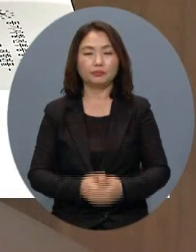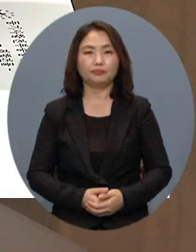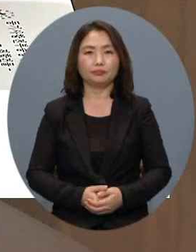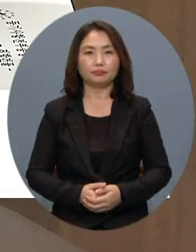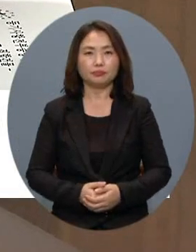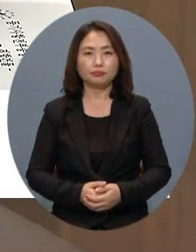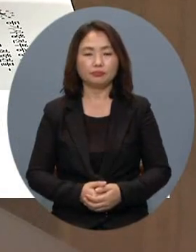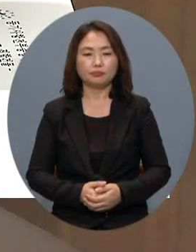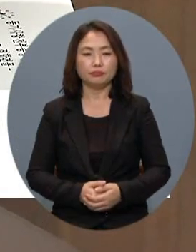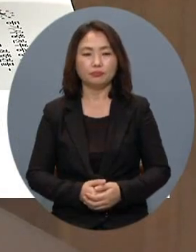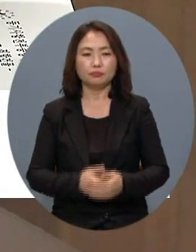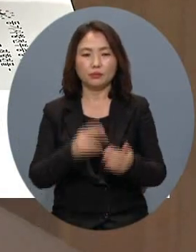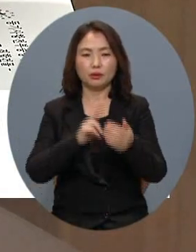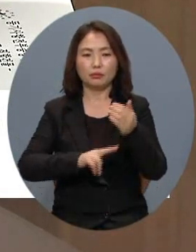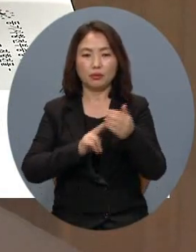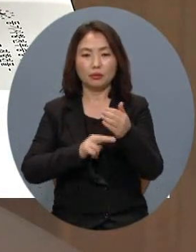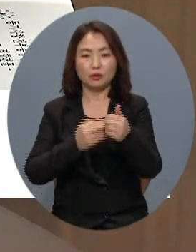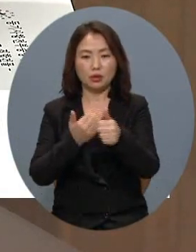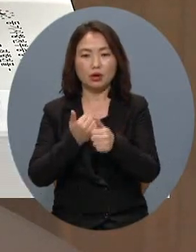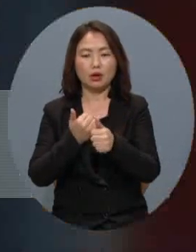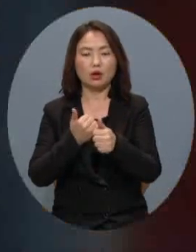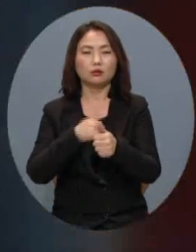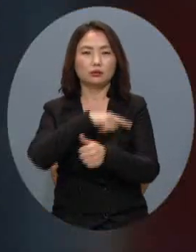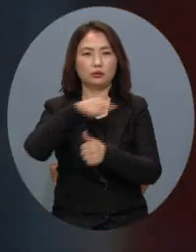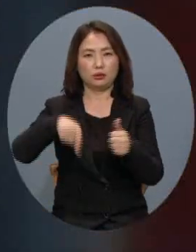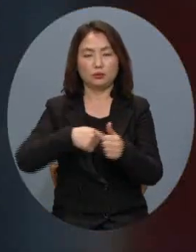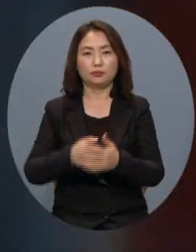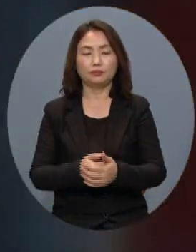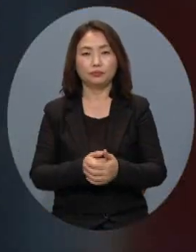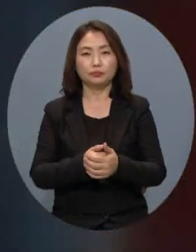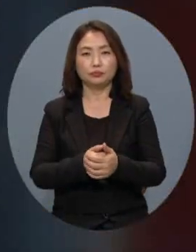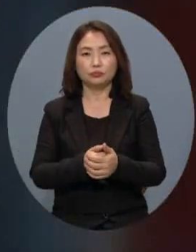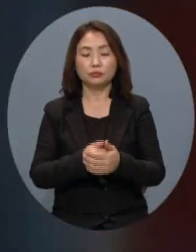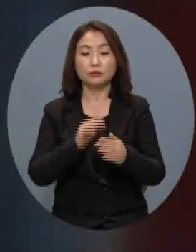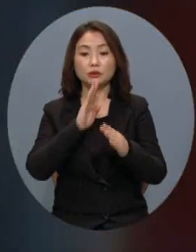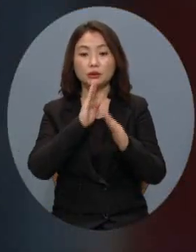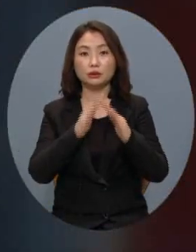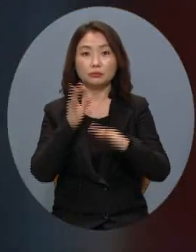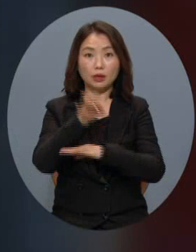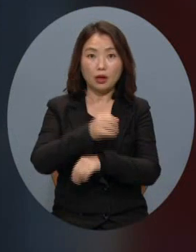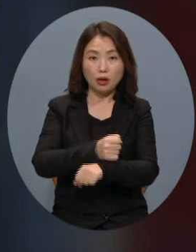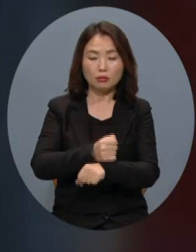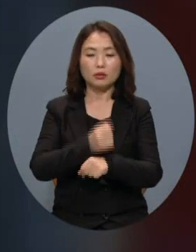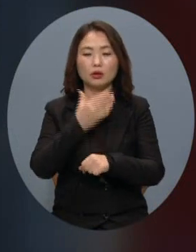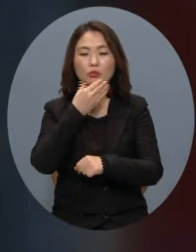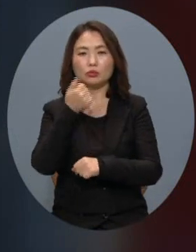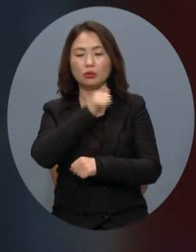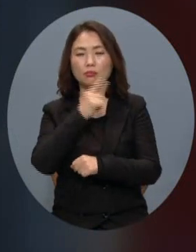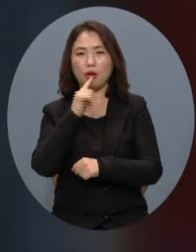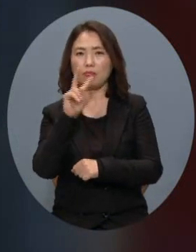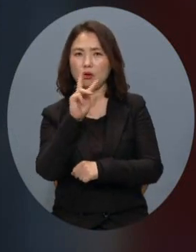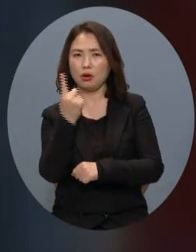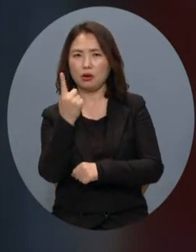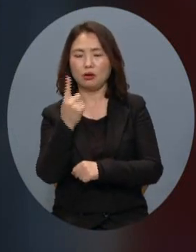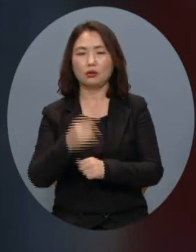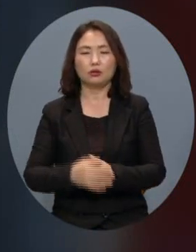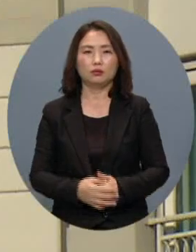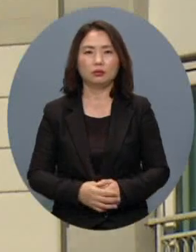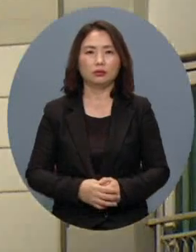이제 매매를 유도한 그런 상황입니다. 실제로 사겠다고 하면 중개업자는 돌연 말을